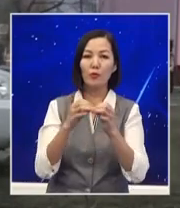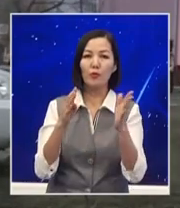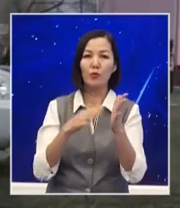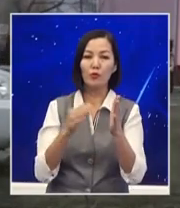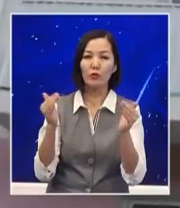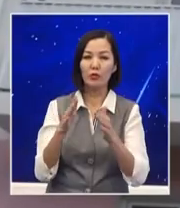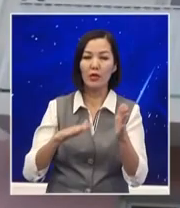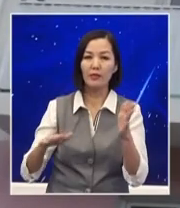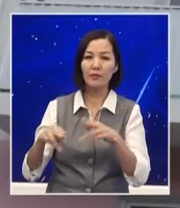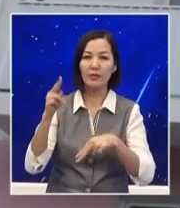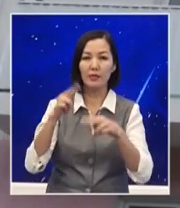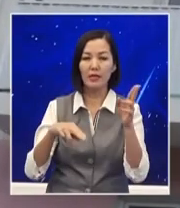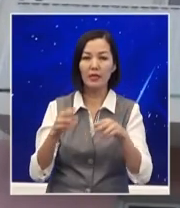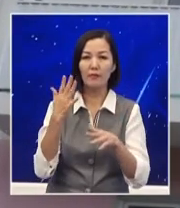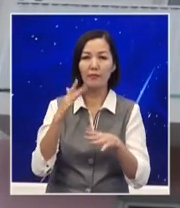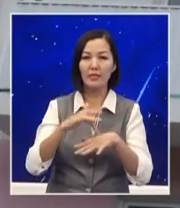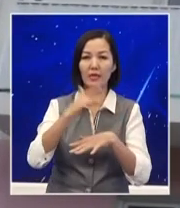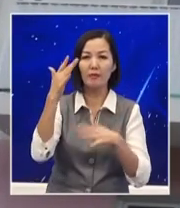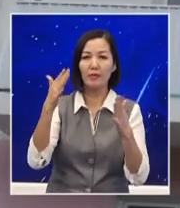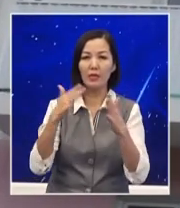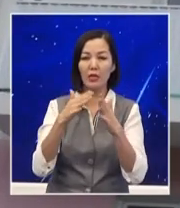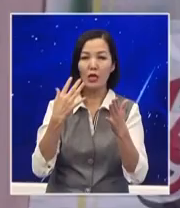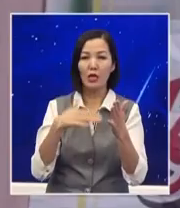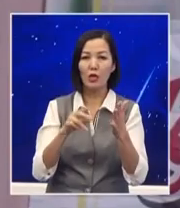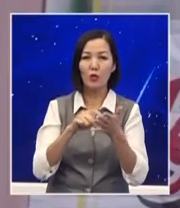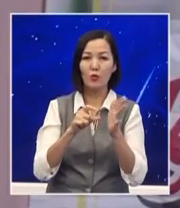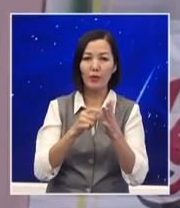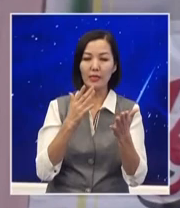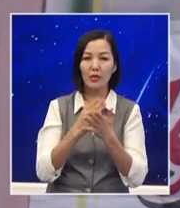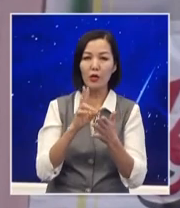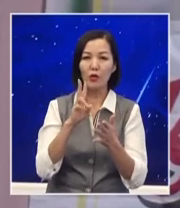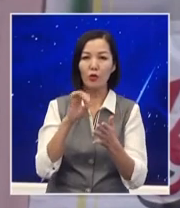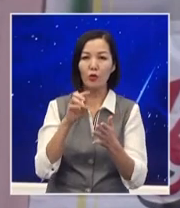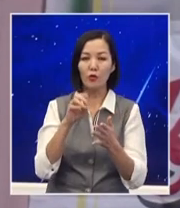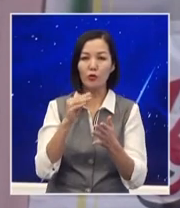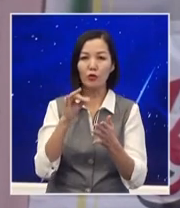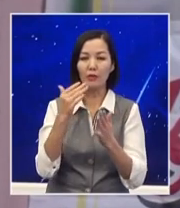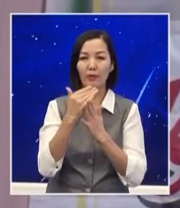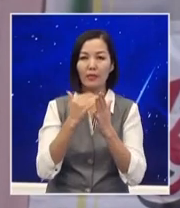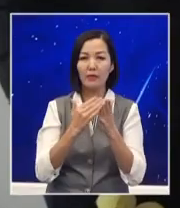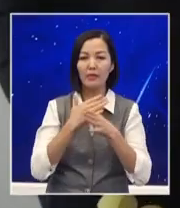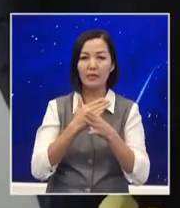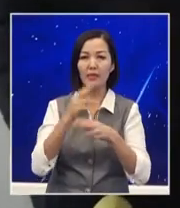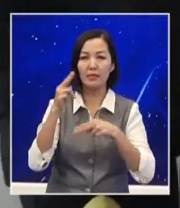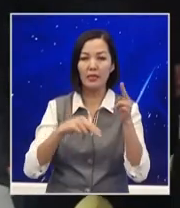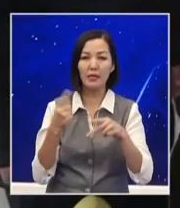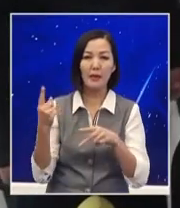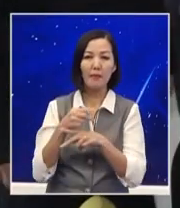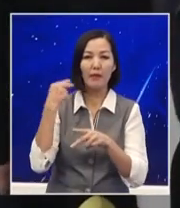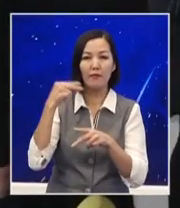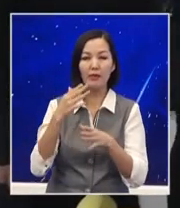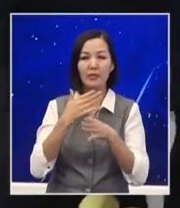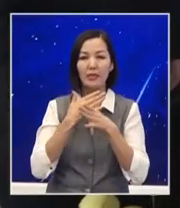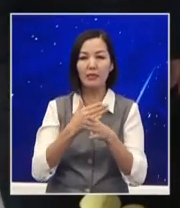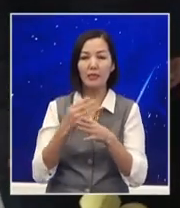ықшамауданнан биыл бой көтерген 5 қабатты 50 пәтерлі тұрғын үй. Нұрлы жер бағдарламасы аясында салынған. Тұңғыш президент күніне орай жаңа